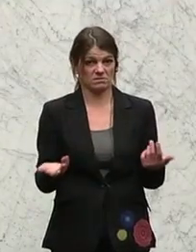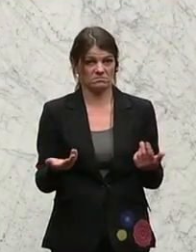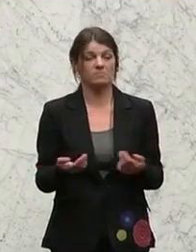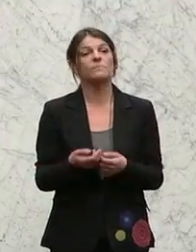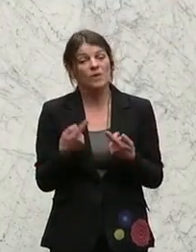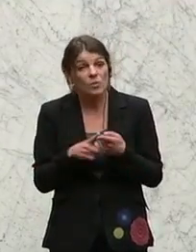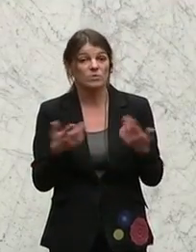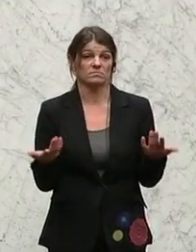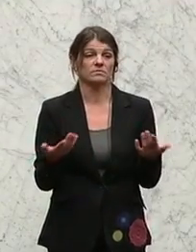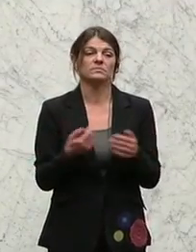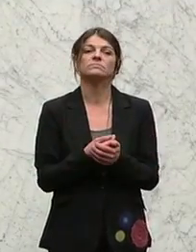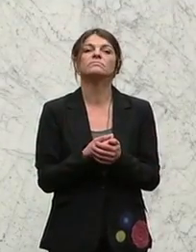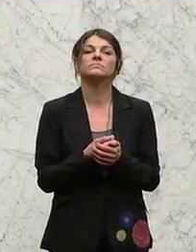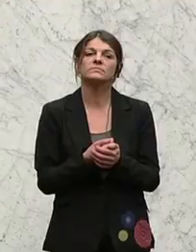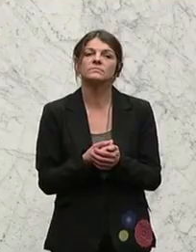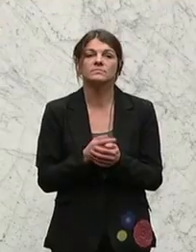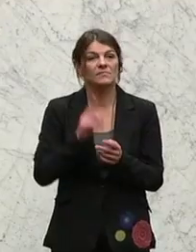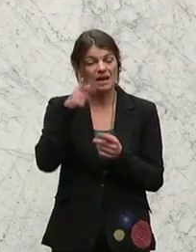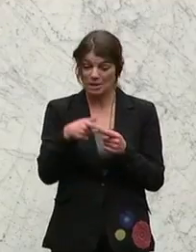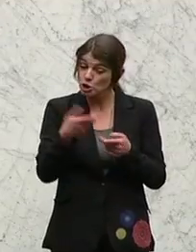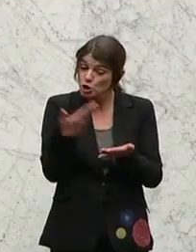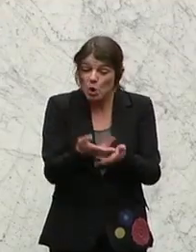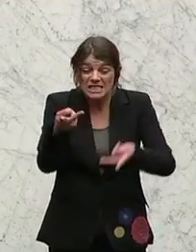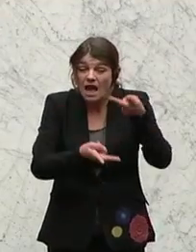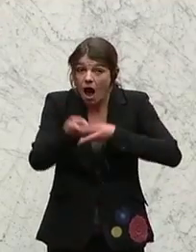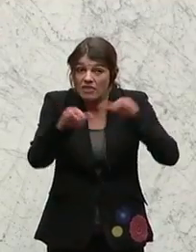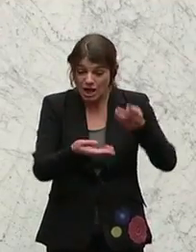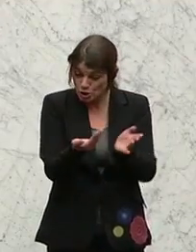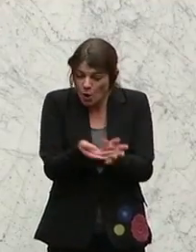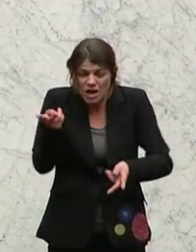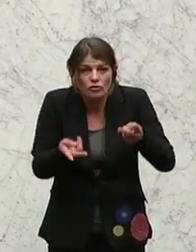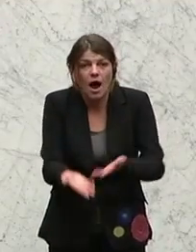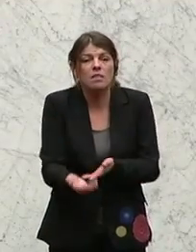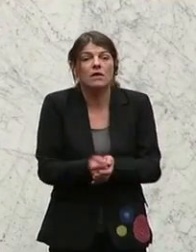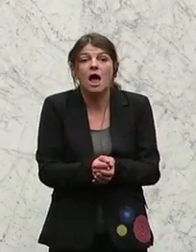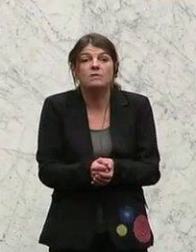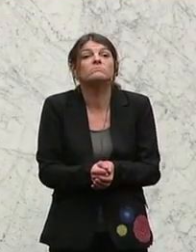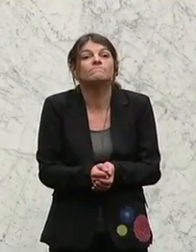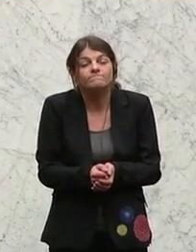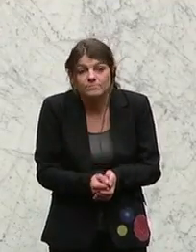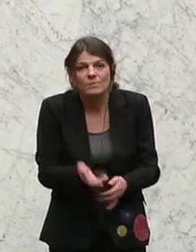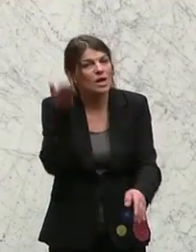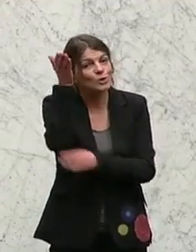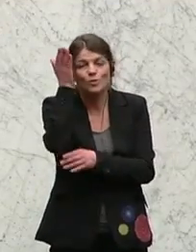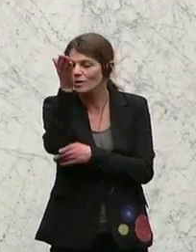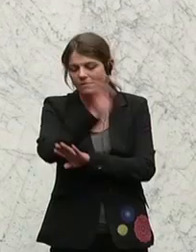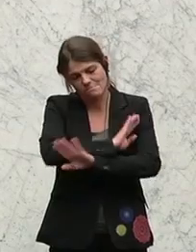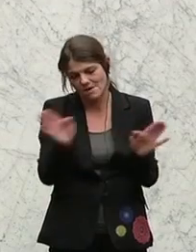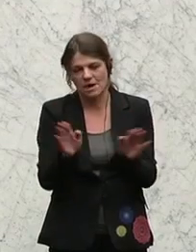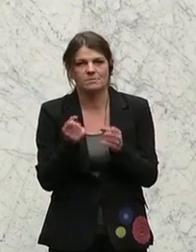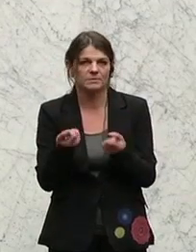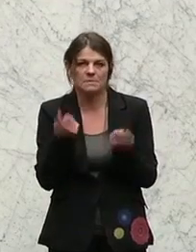umzusetzen, um einen solchen Skandal, einen solchen Schaden entsprechend in Zukunft verhindern zu können.